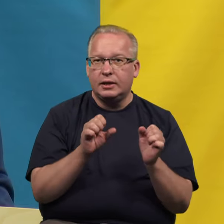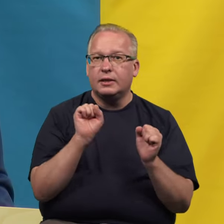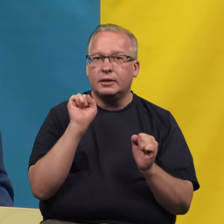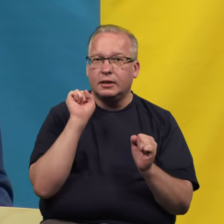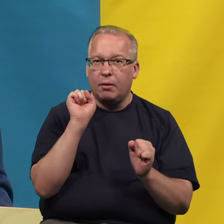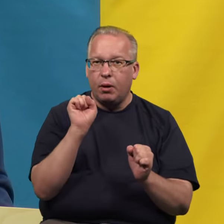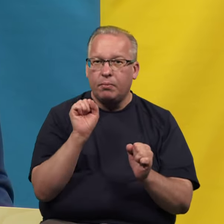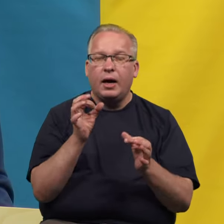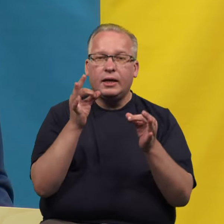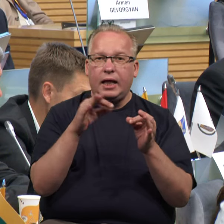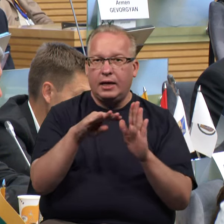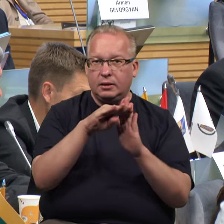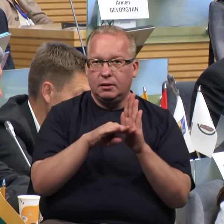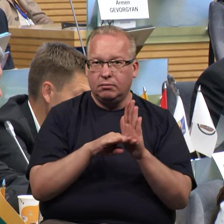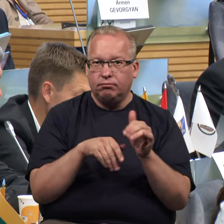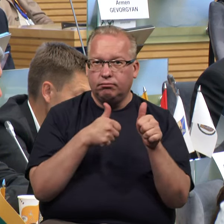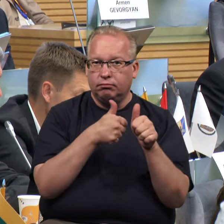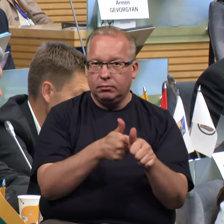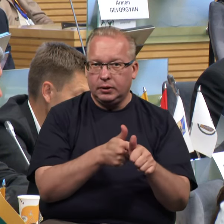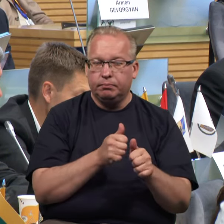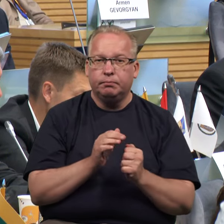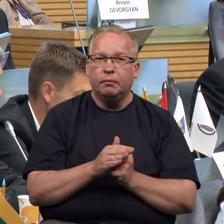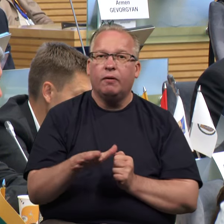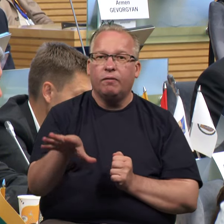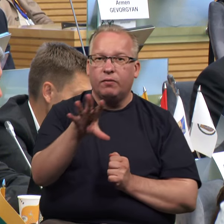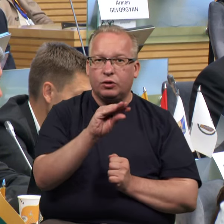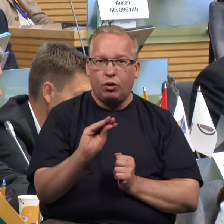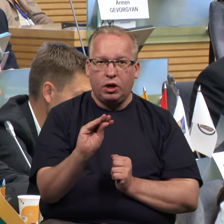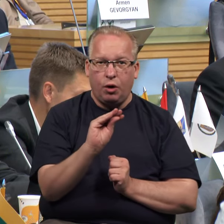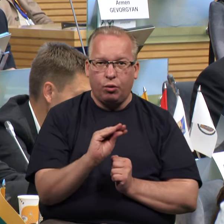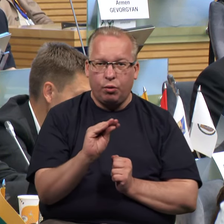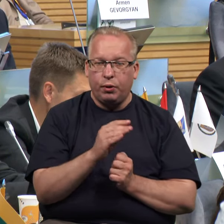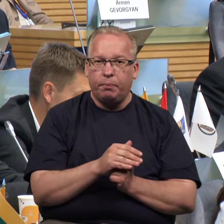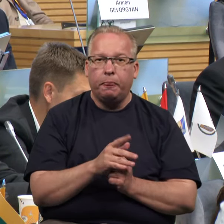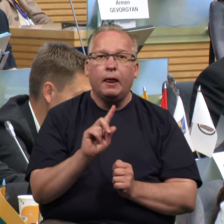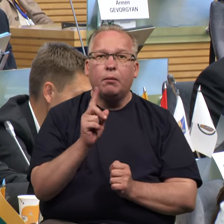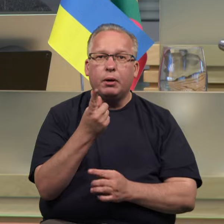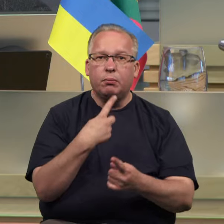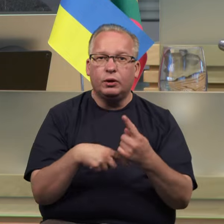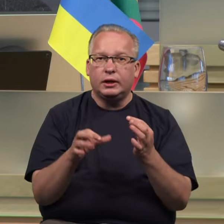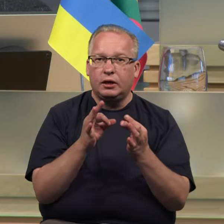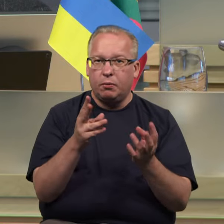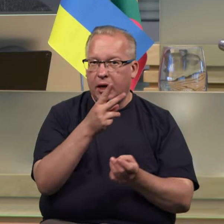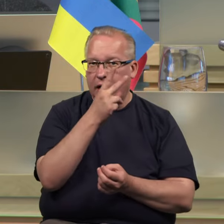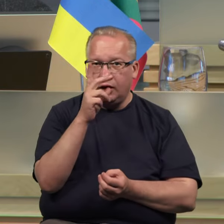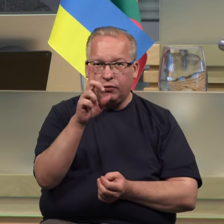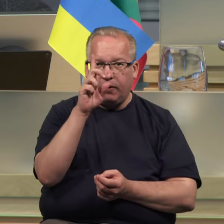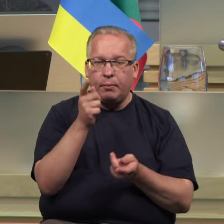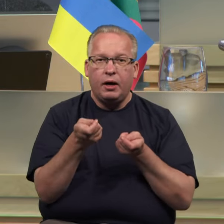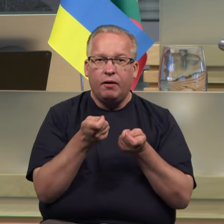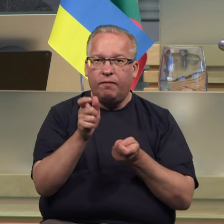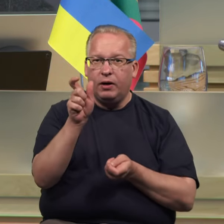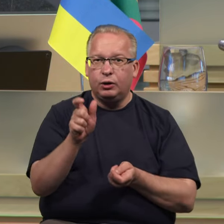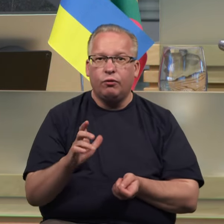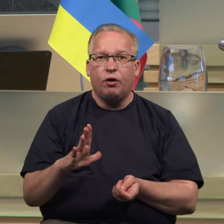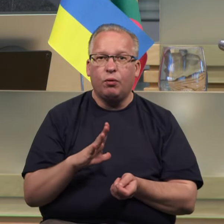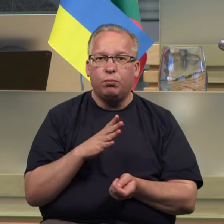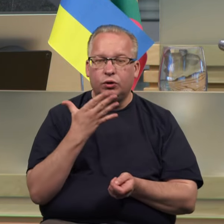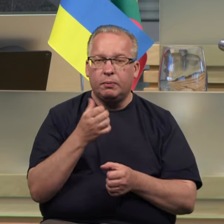teisės viršenybę visoje Europoje. Pirmasis atkurtos nepriklausomos Lietuvos valstybės vadovas, buvęs